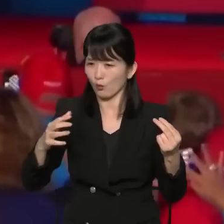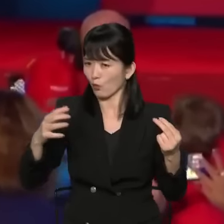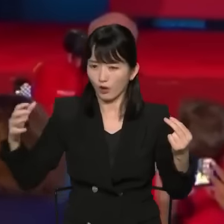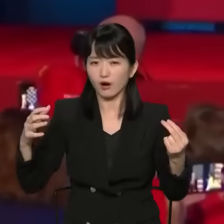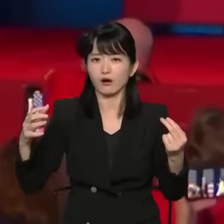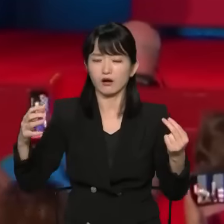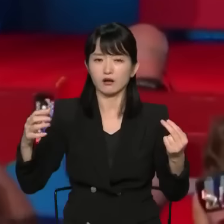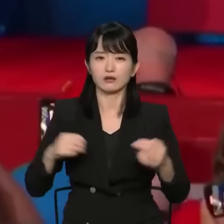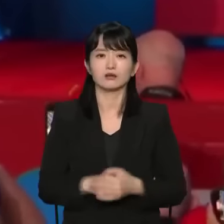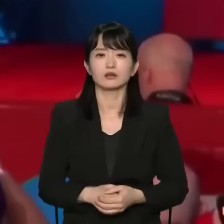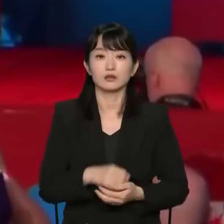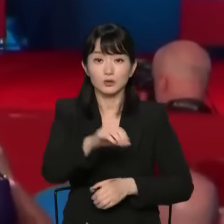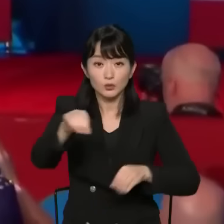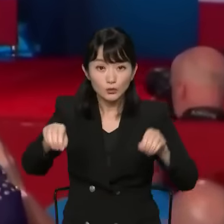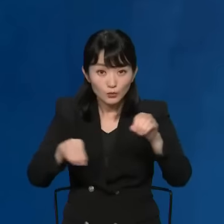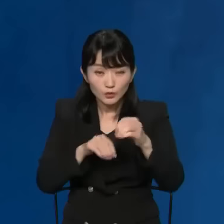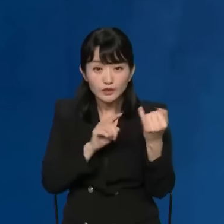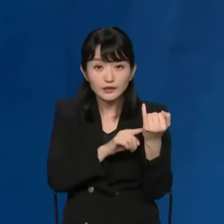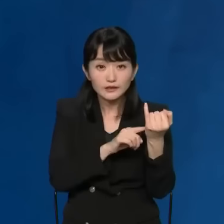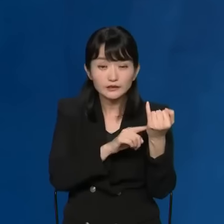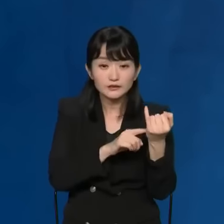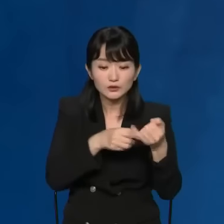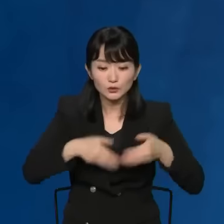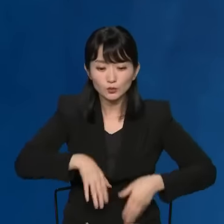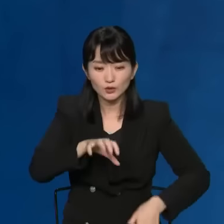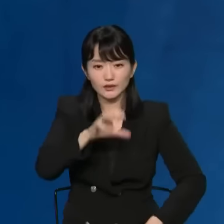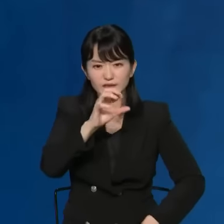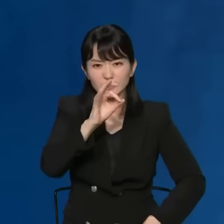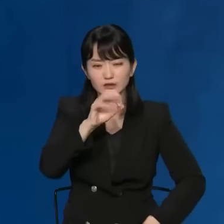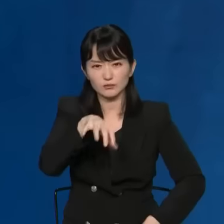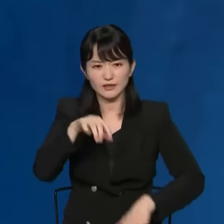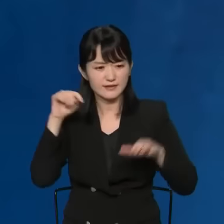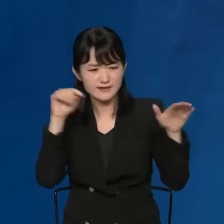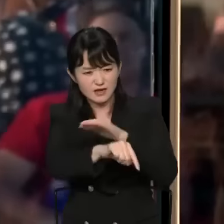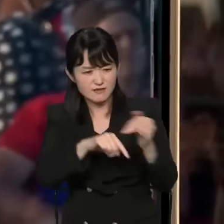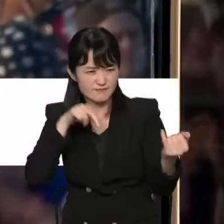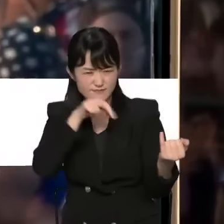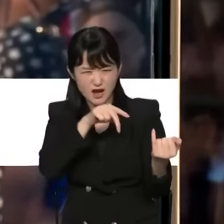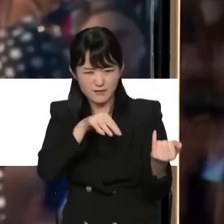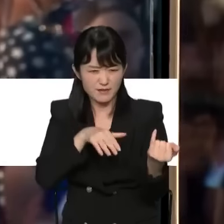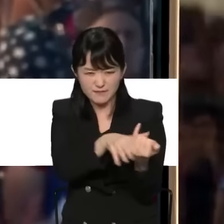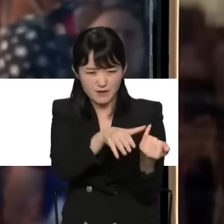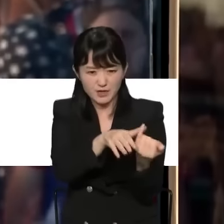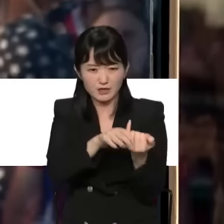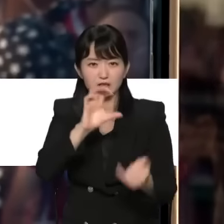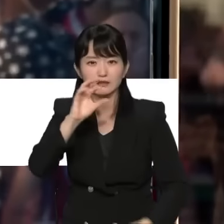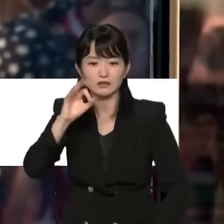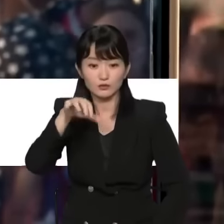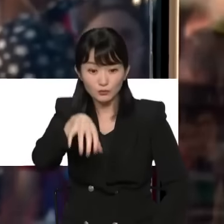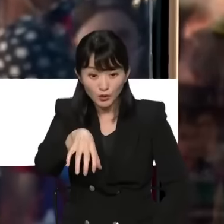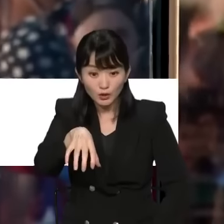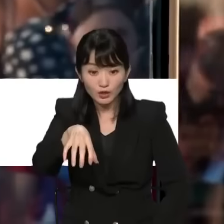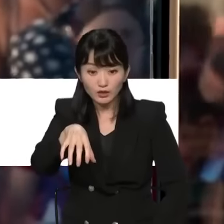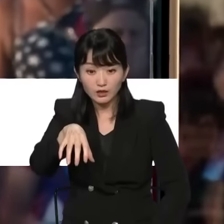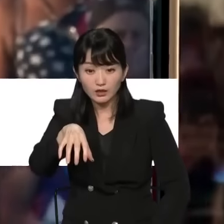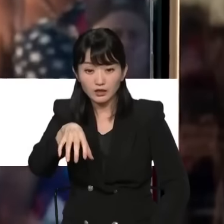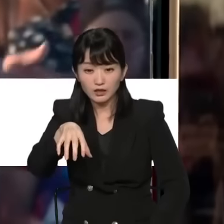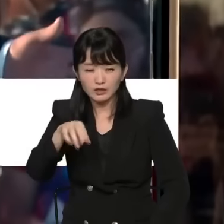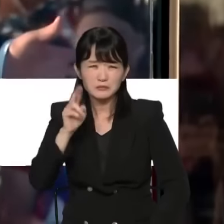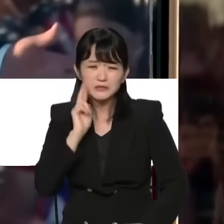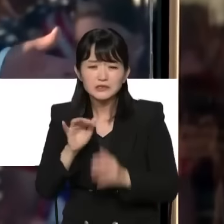오히려 해리스의 고향 캘리포니아를 찾아 역공세를 펼쳤습니다. You definitely had somebody here that was